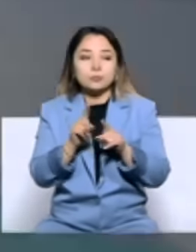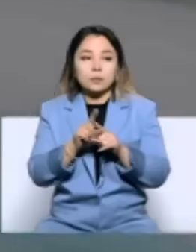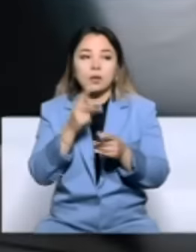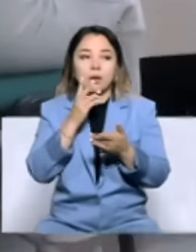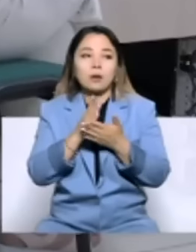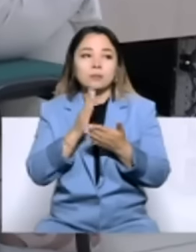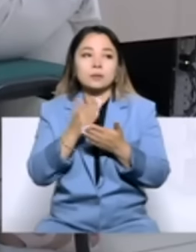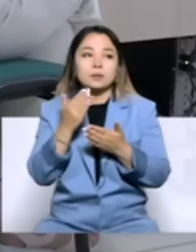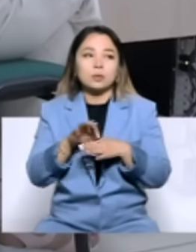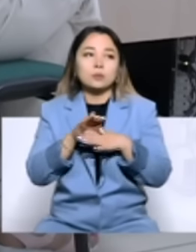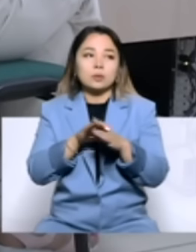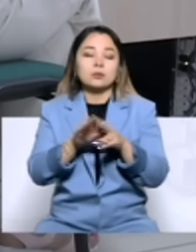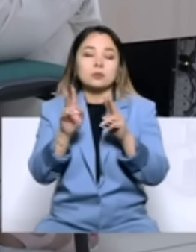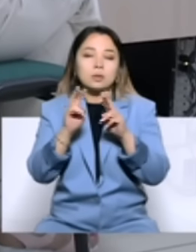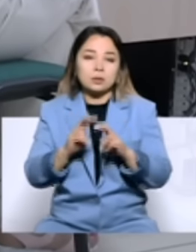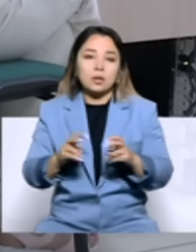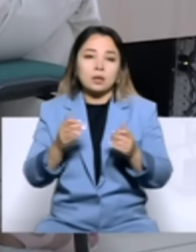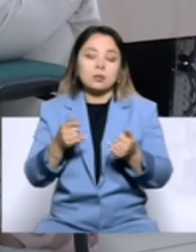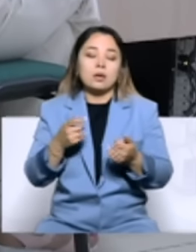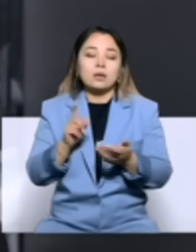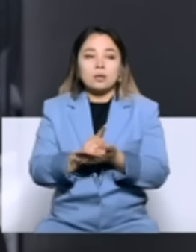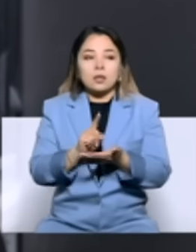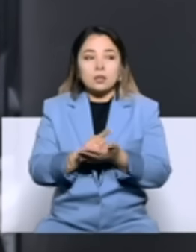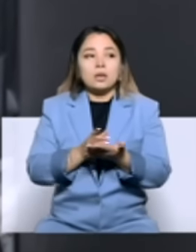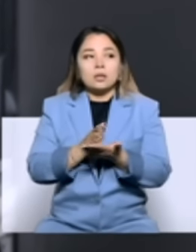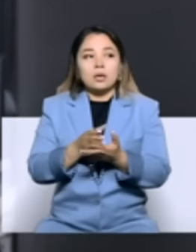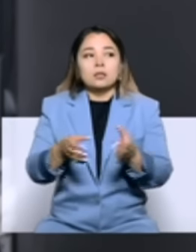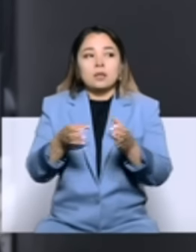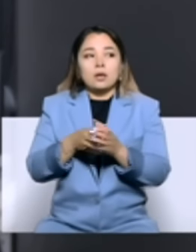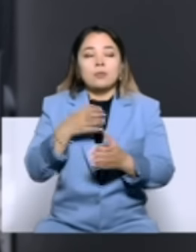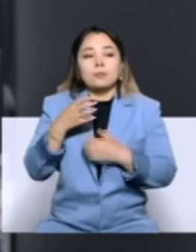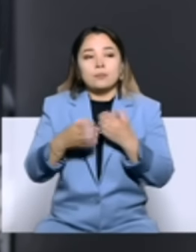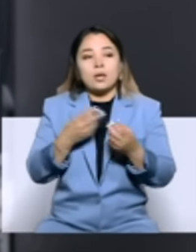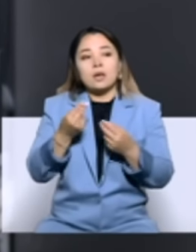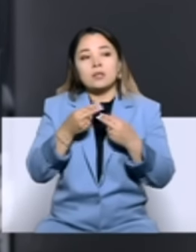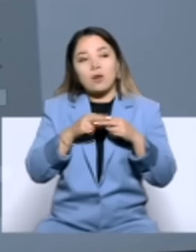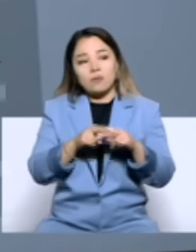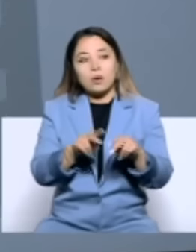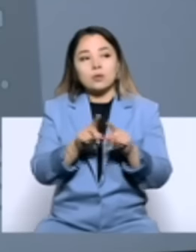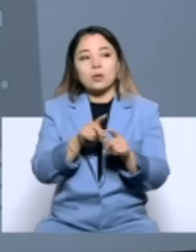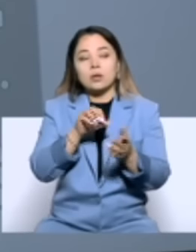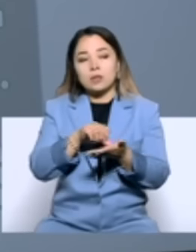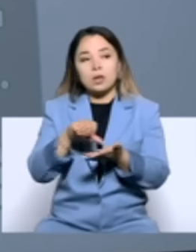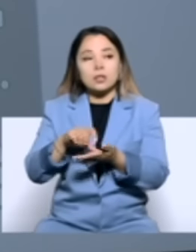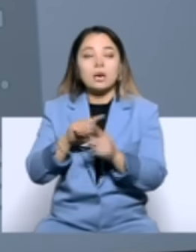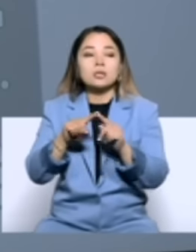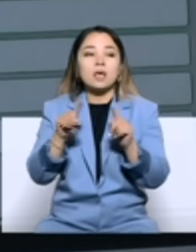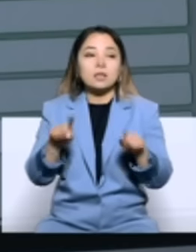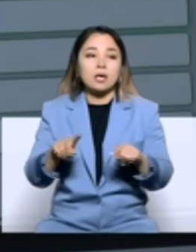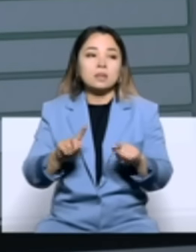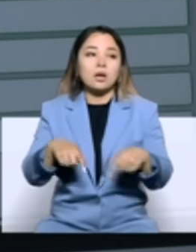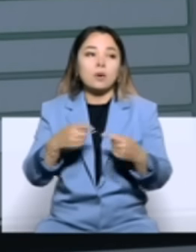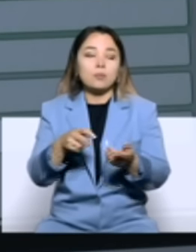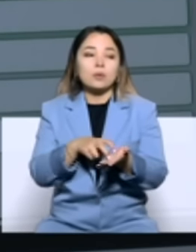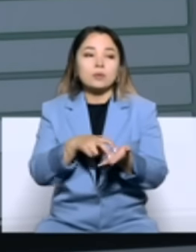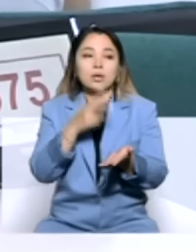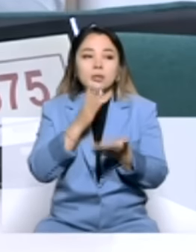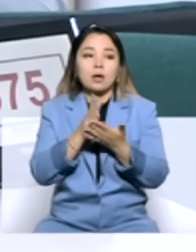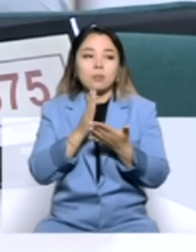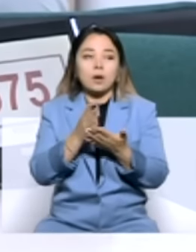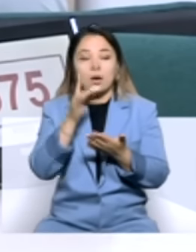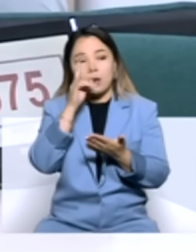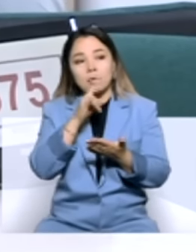керек. Салық саясатындағы алаңдатарлық тағы бір дүние инвесторларға қатысты. Олар декларация тапсыруға қорқады,